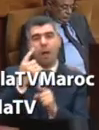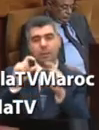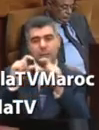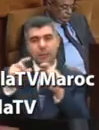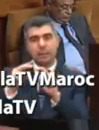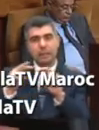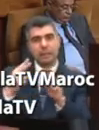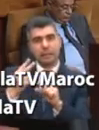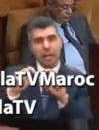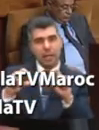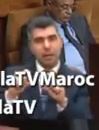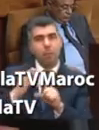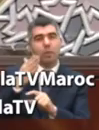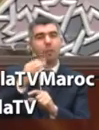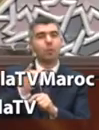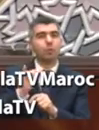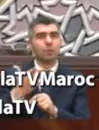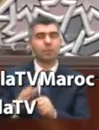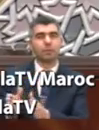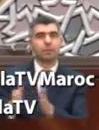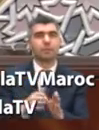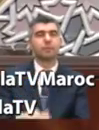المستقبل. جواب السيد الوزير.